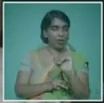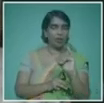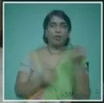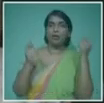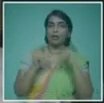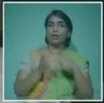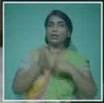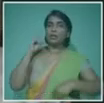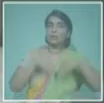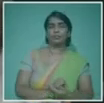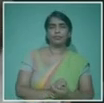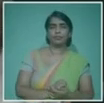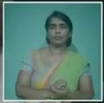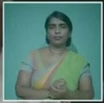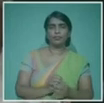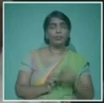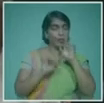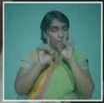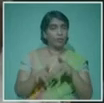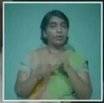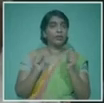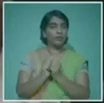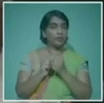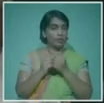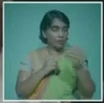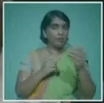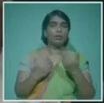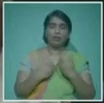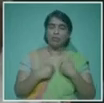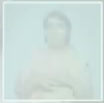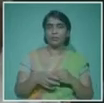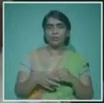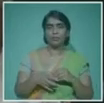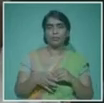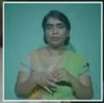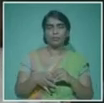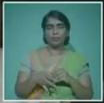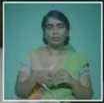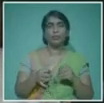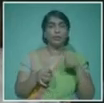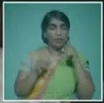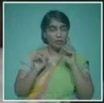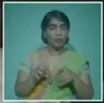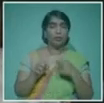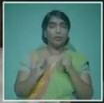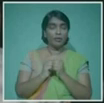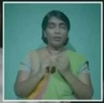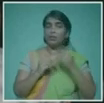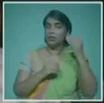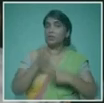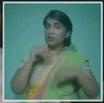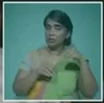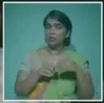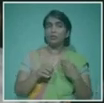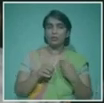ආවේ ඡන්දදායකින් තීරුවේ නිසා. ඉතින් එහෙනම් ඒ අයට වැඩ කටයුතු කරන්න අපි අවස්ථාව දෙන්න ඕනේ. අපි මෙහෙම කරනවා නම් ඊළඟ